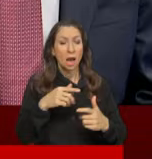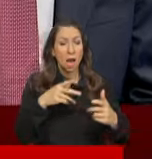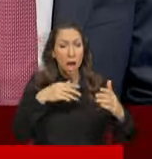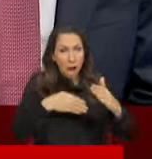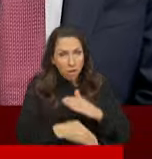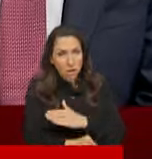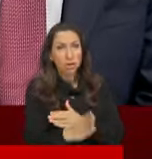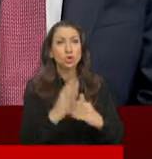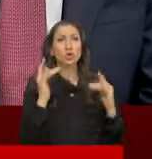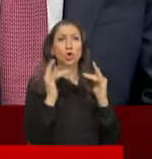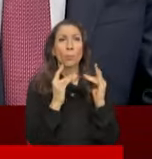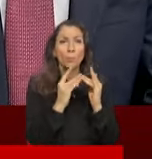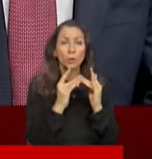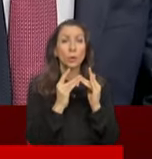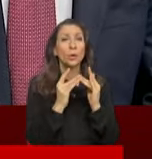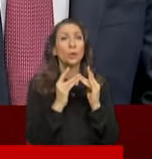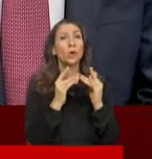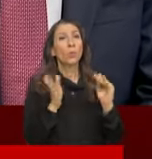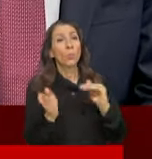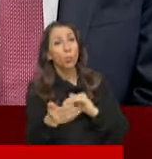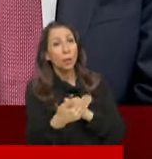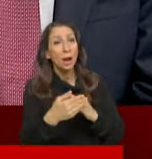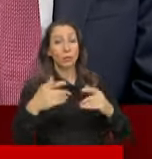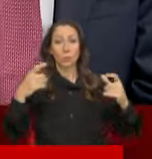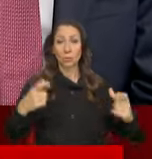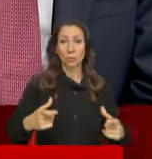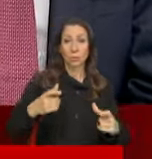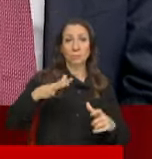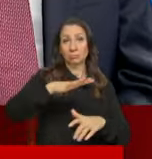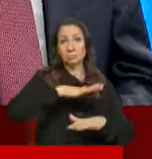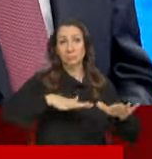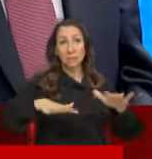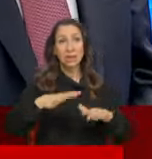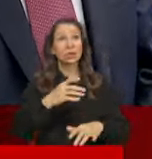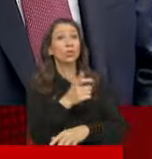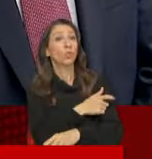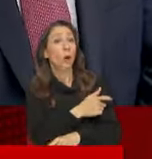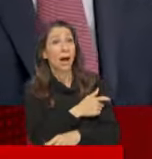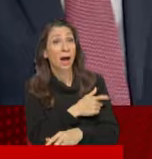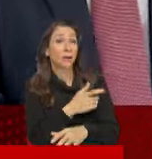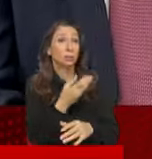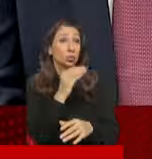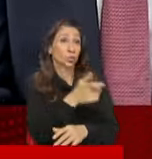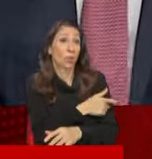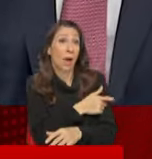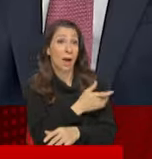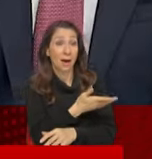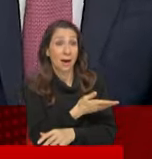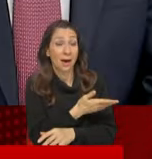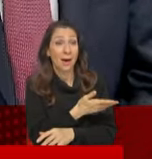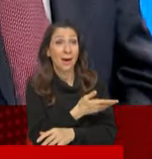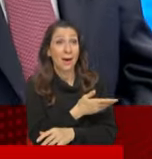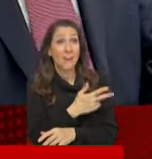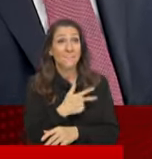geçitler Köprüler bulvarlar eski bulvarın yenilenmesi kreşler mesela kreş